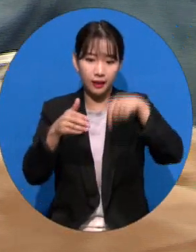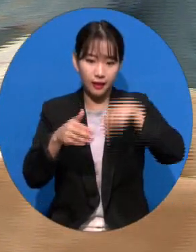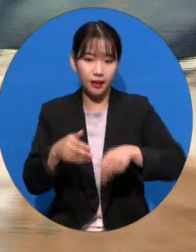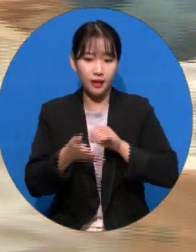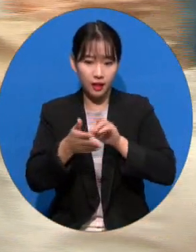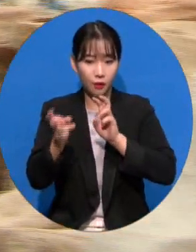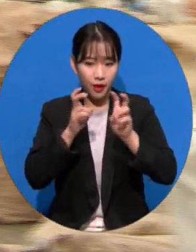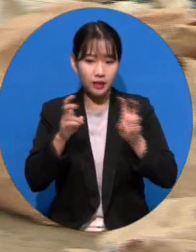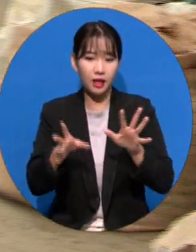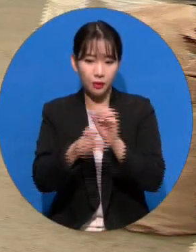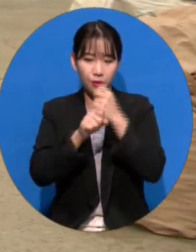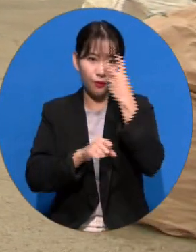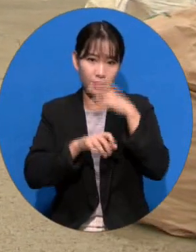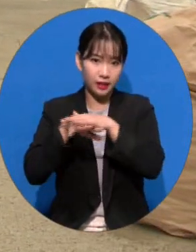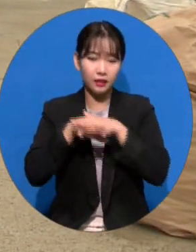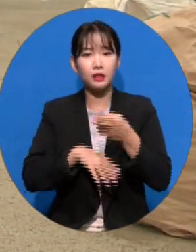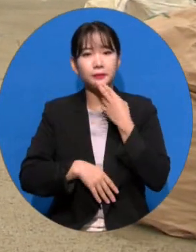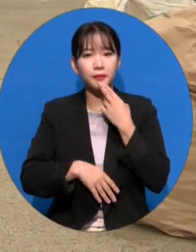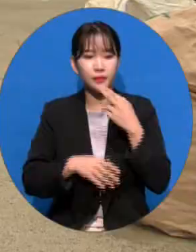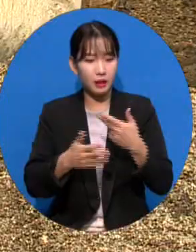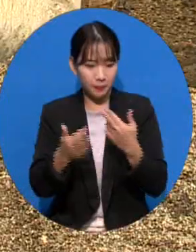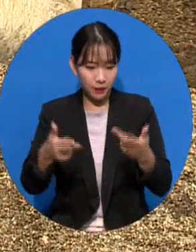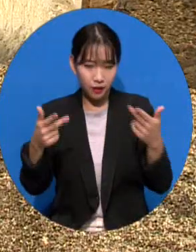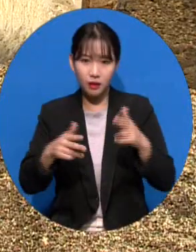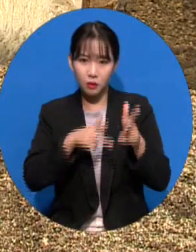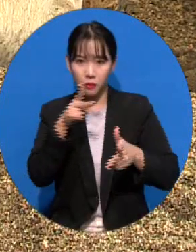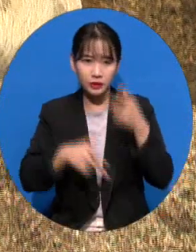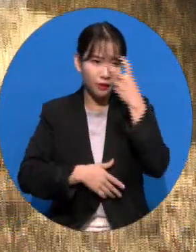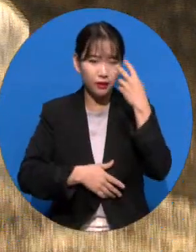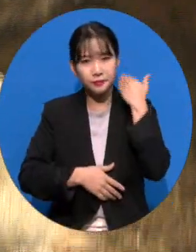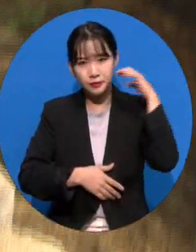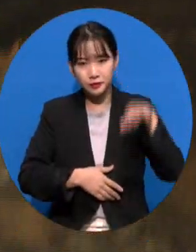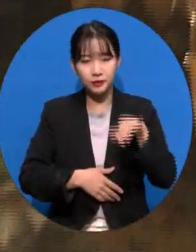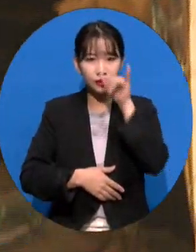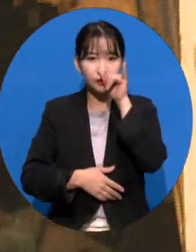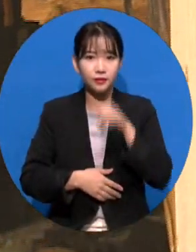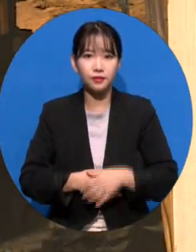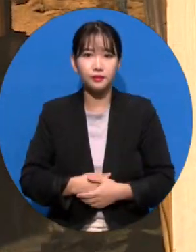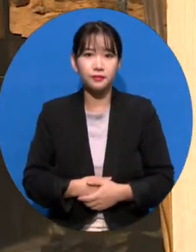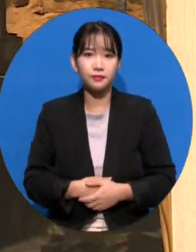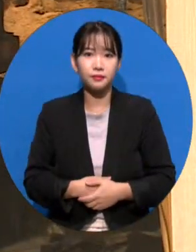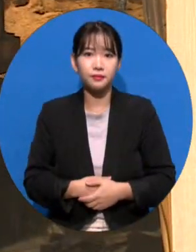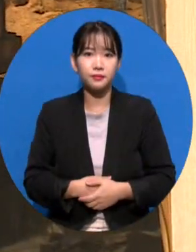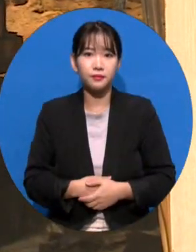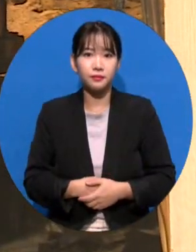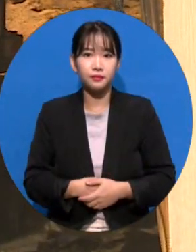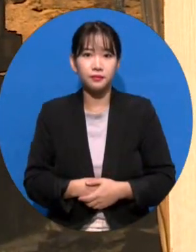입주업체들의 통합관리망도 거의 없어 빈 공장은 말 그대로 관리의 사각지대에 놓여 있습니다. MBC 뉴스 양정은입니다.